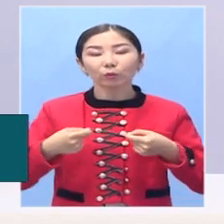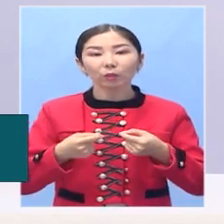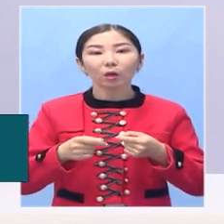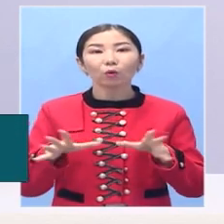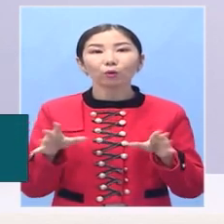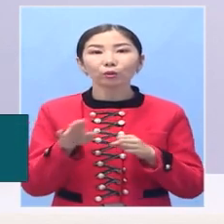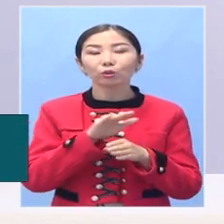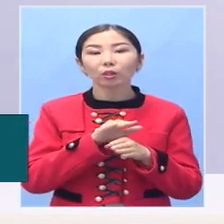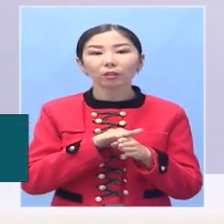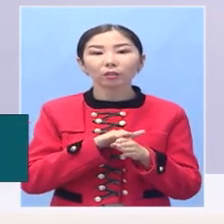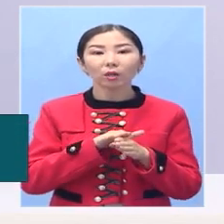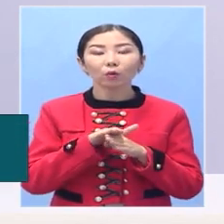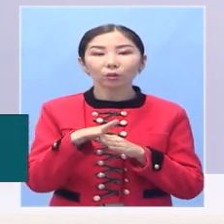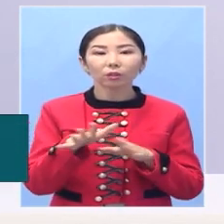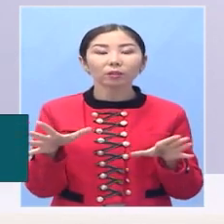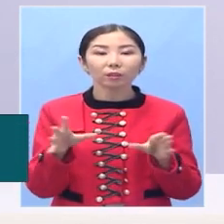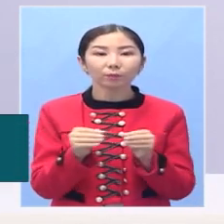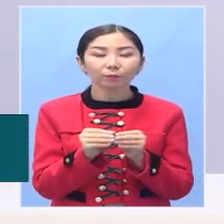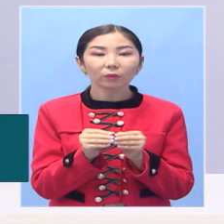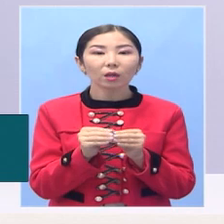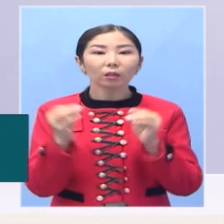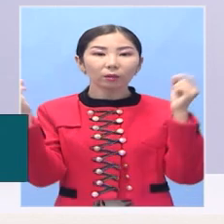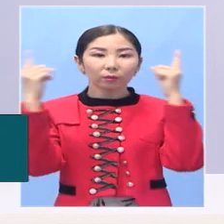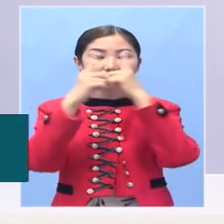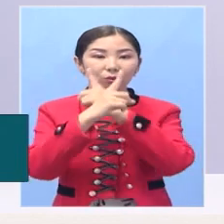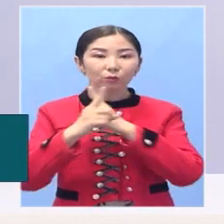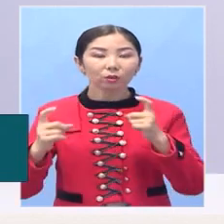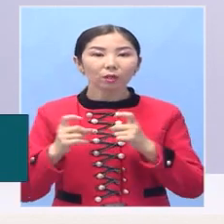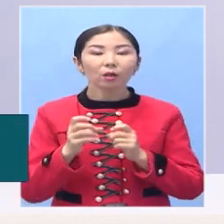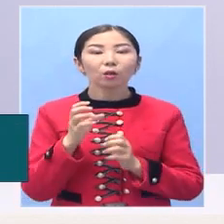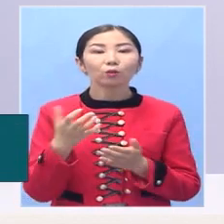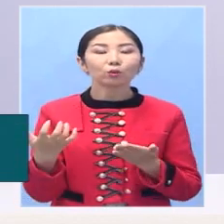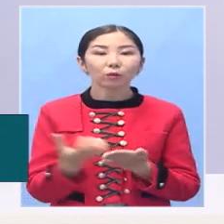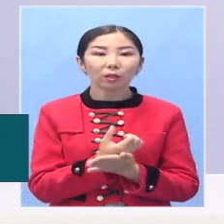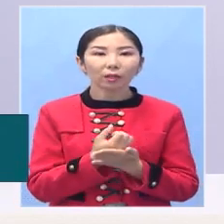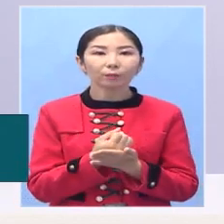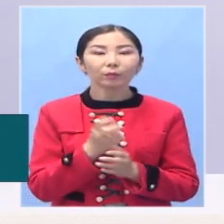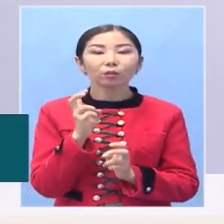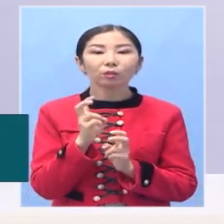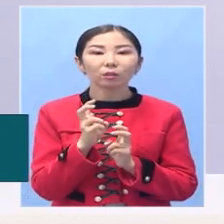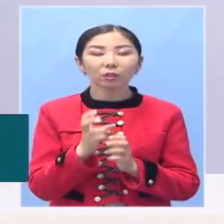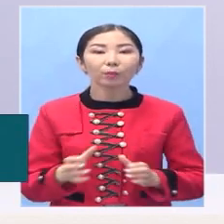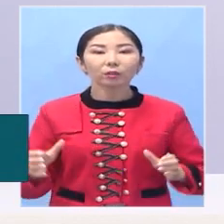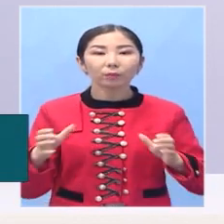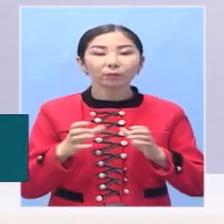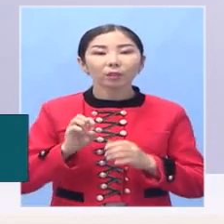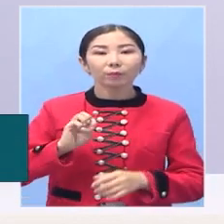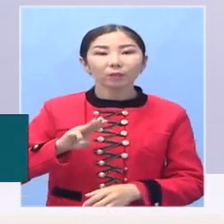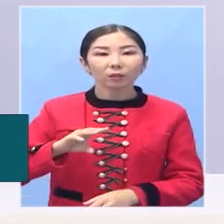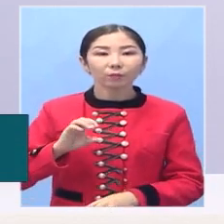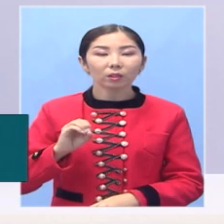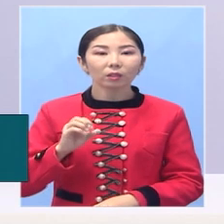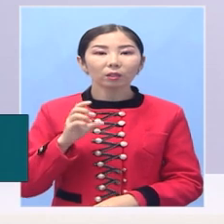жамайтын біздер жаңа конкурсқа билет етеміз, оны ұтып алған компания, олардың араларында технадзор болмайды. Олар